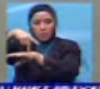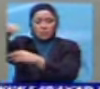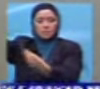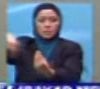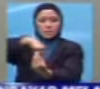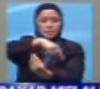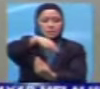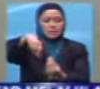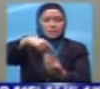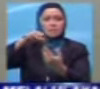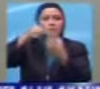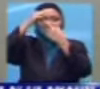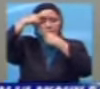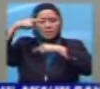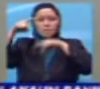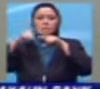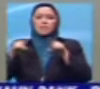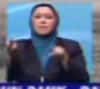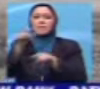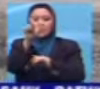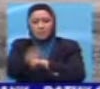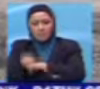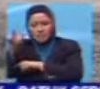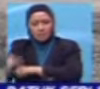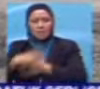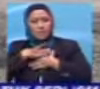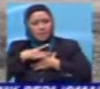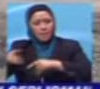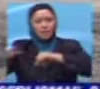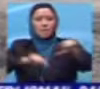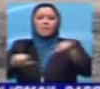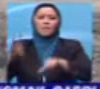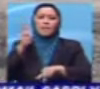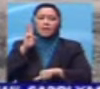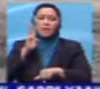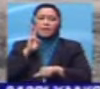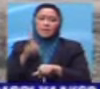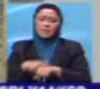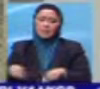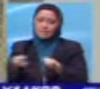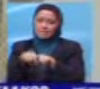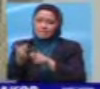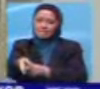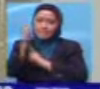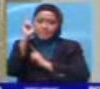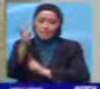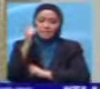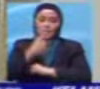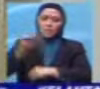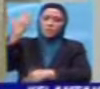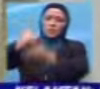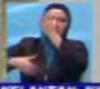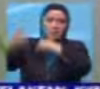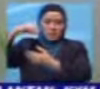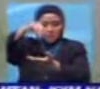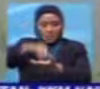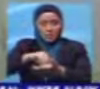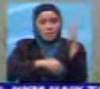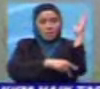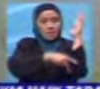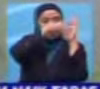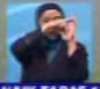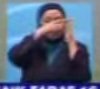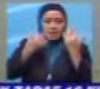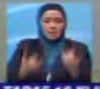minat dengan aktiviti air seperti memancing. Siapa sangka dulunya hanya berstatus kawasan parlimen, kini Bagan Datuh dinaik